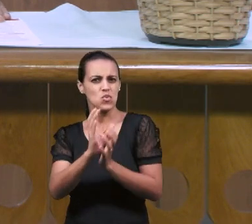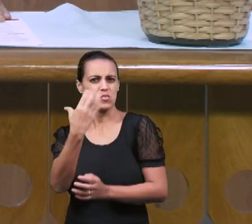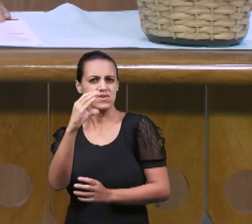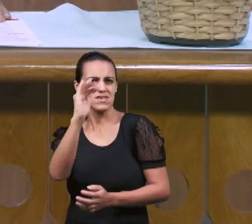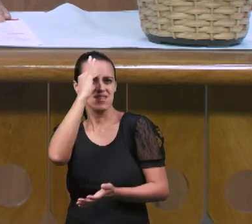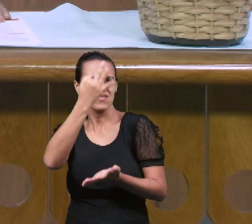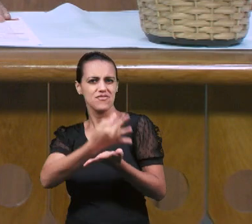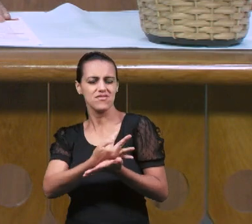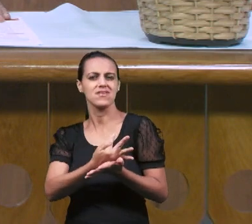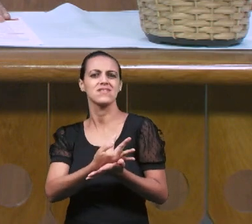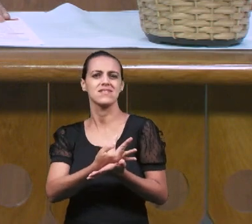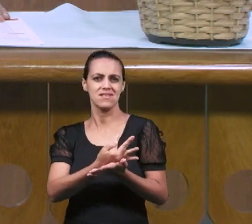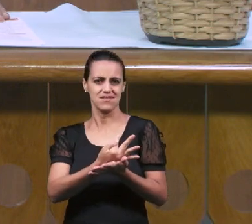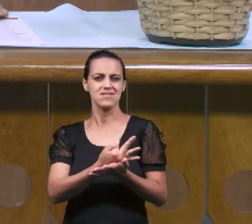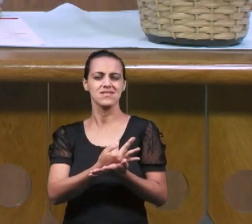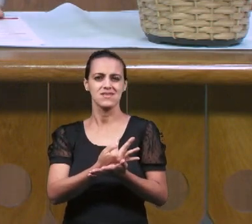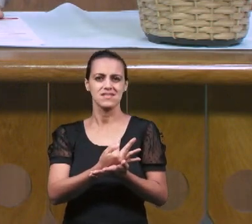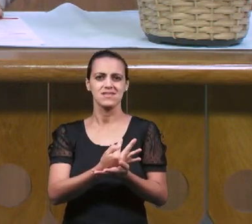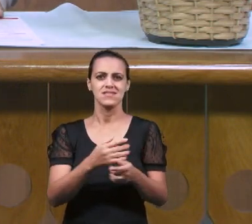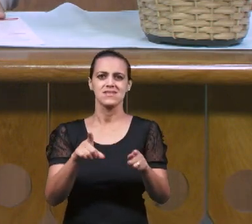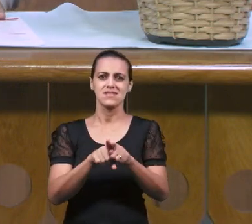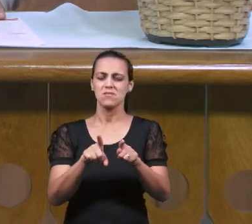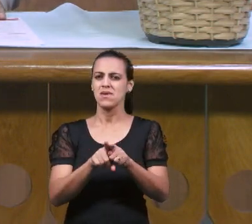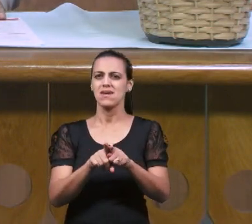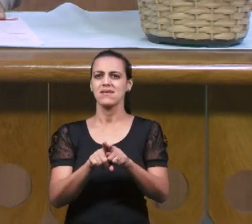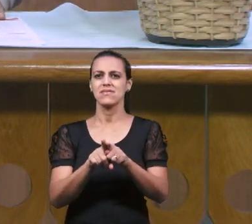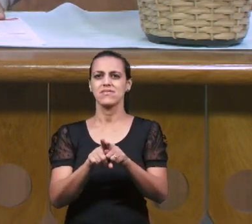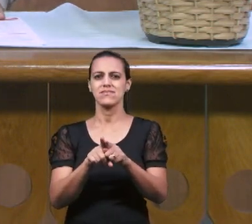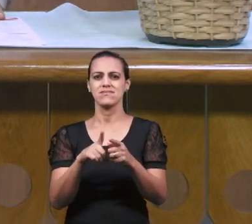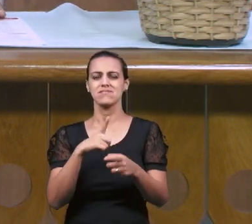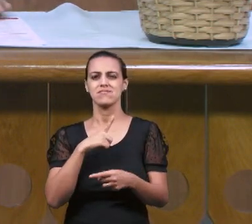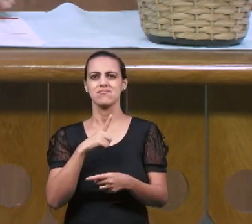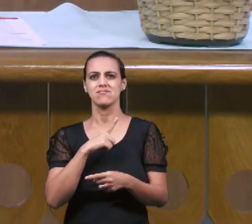pas que des jeunes, le groupe d'évangiles sans frontières,